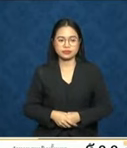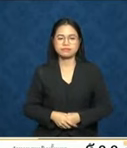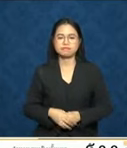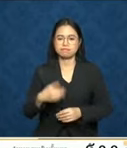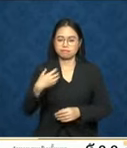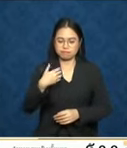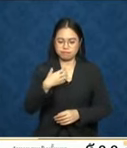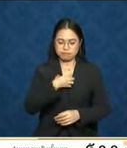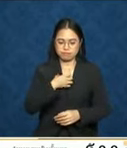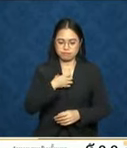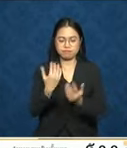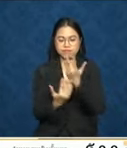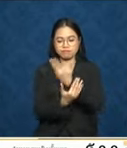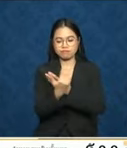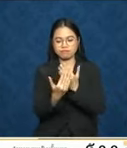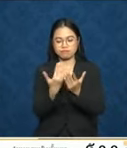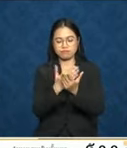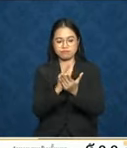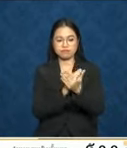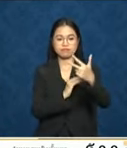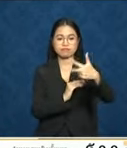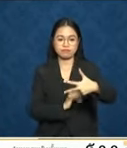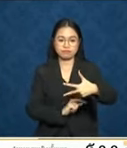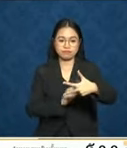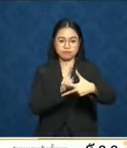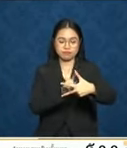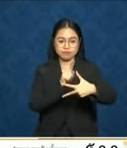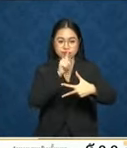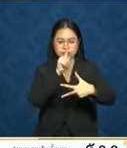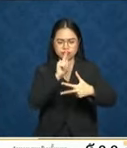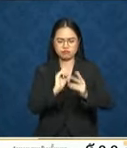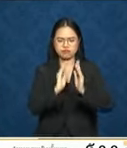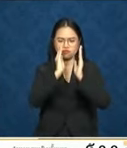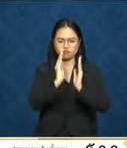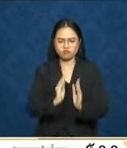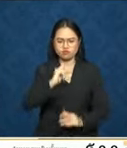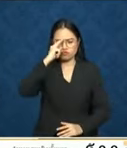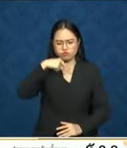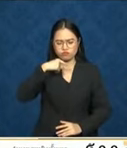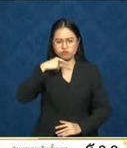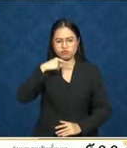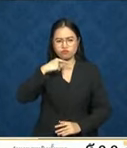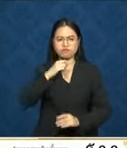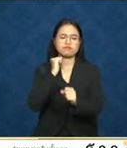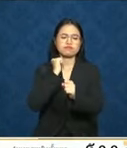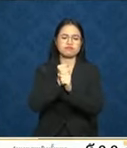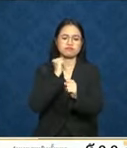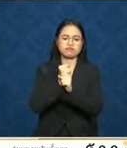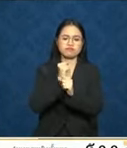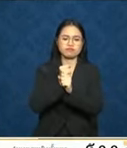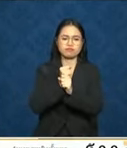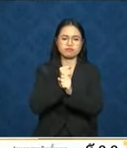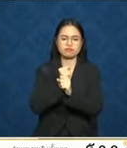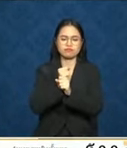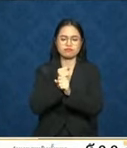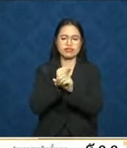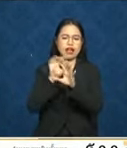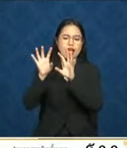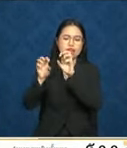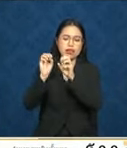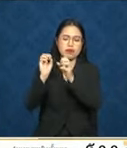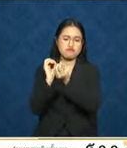หารือท่านประธาน3เรื่องนะครับเรื่องแรกเกี่ยวกับเรื่องคนไทยไปทำงานเก็บผลไม้เบอร์รี่นะฮะจะเห็นได้ว่